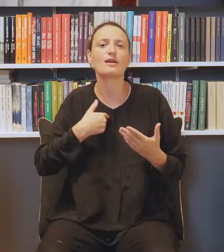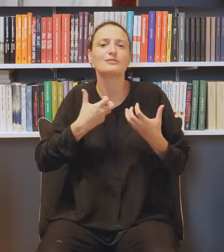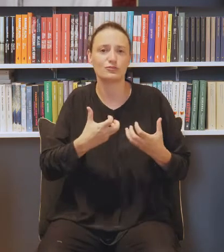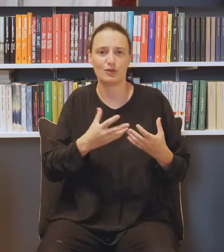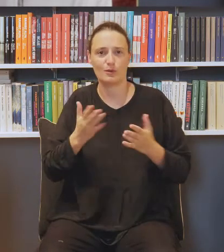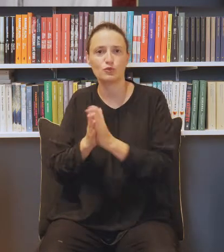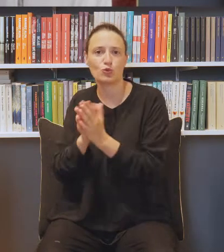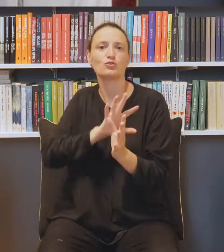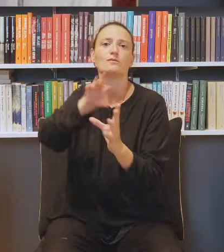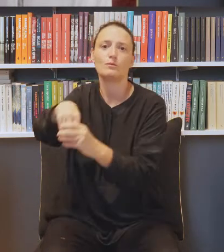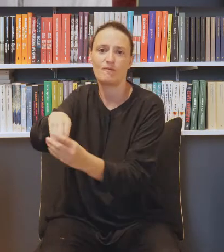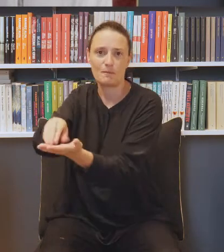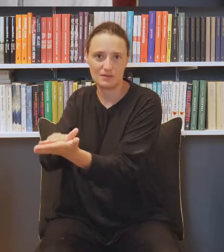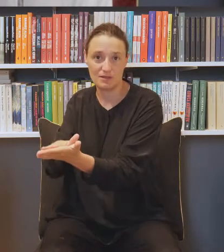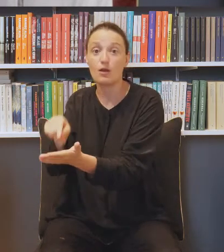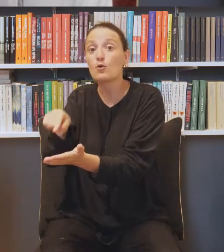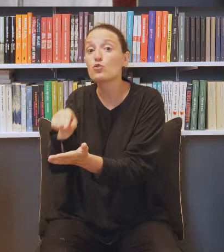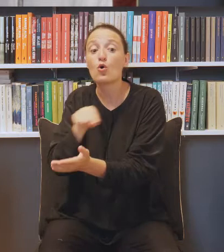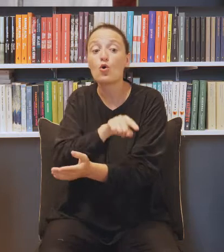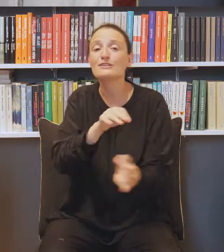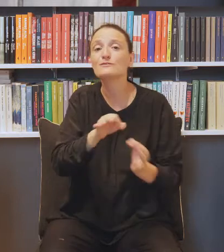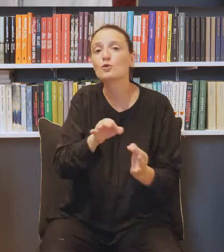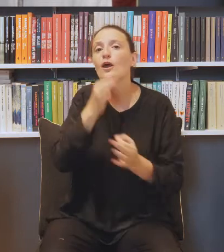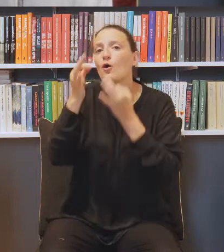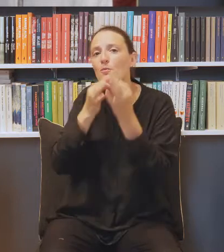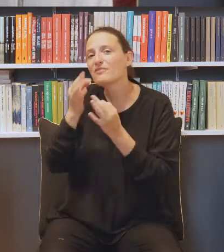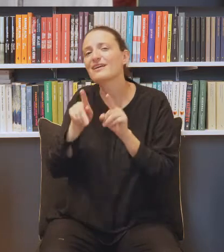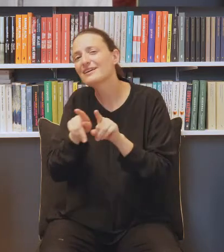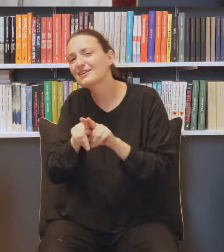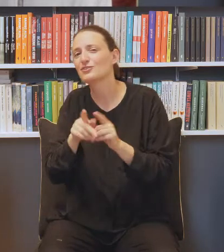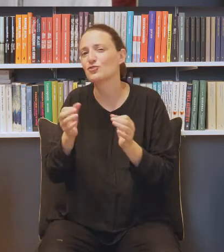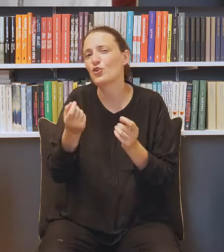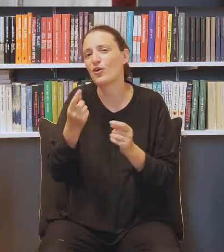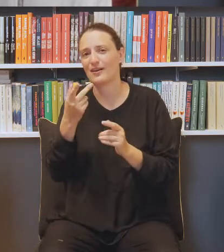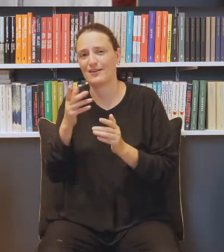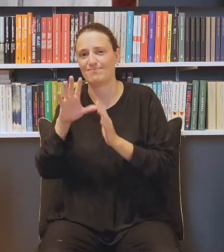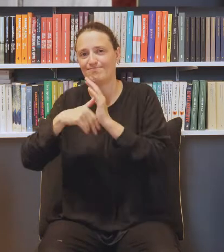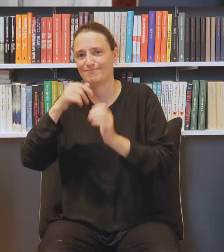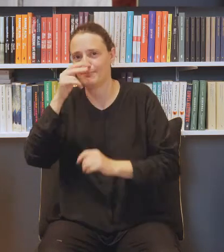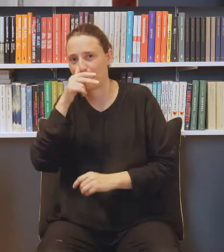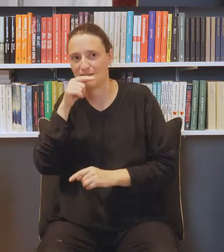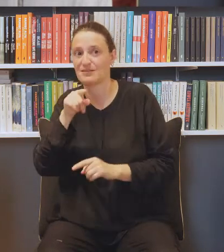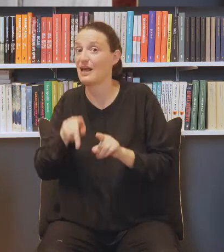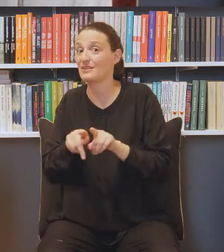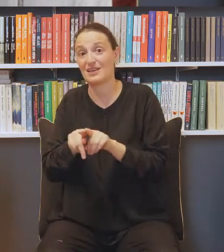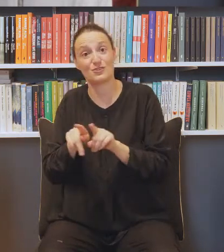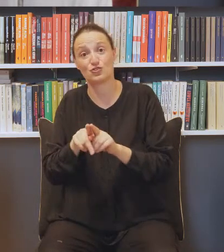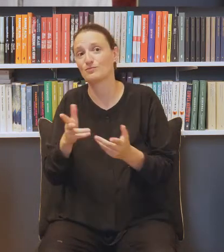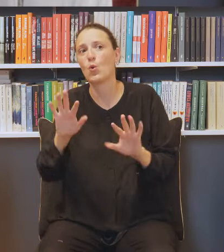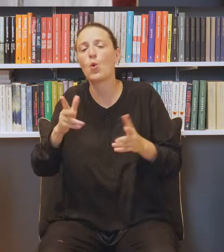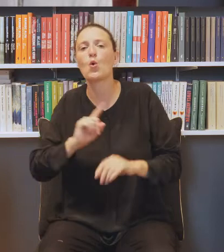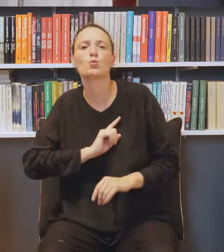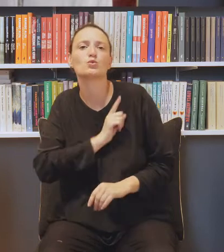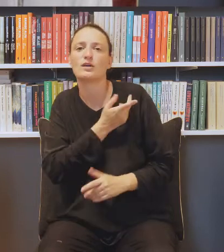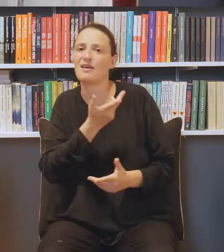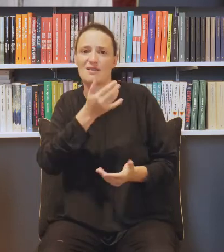Fabianicach i ona mówi też coś o tej takiej niemożliwym uczuciu, no bo ta Dora i Kafka